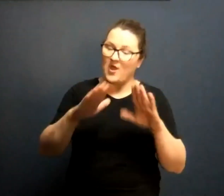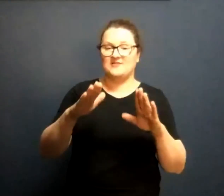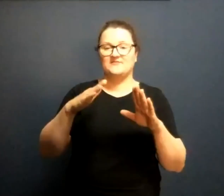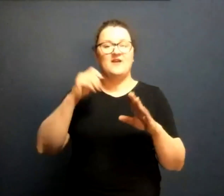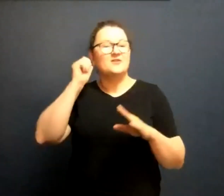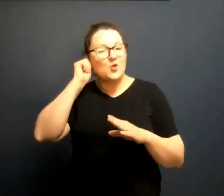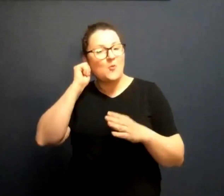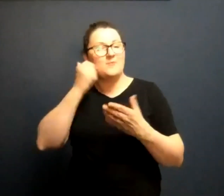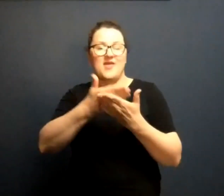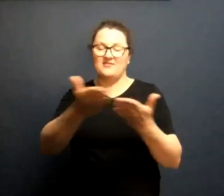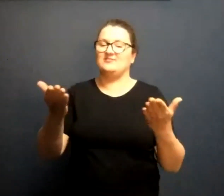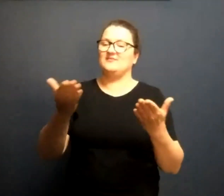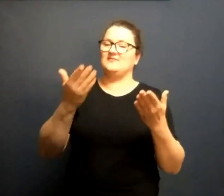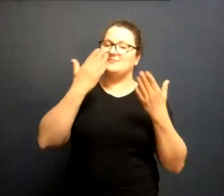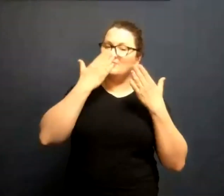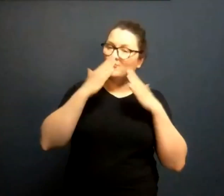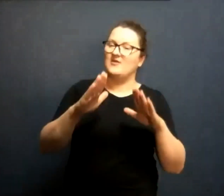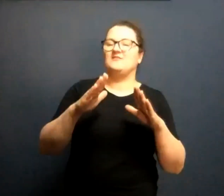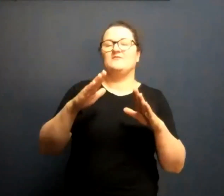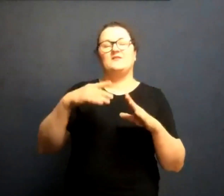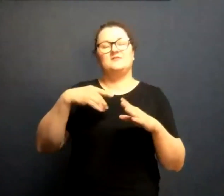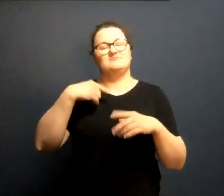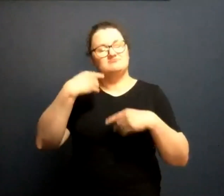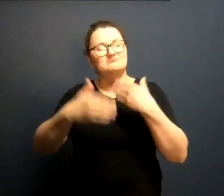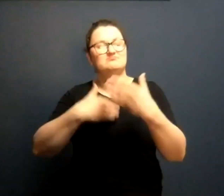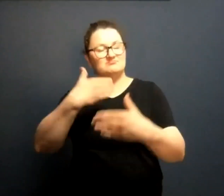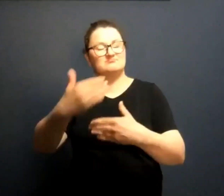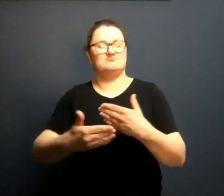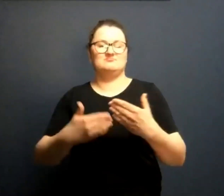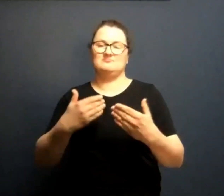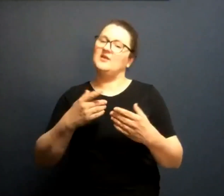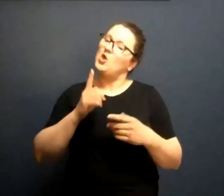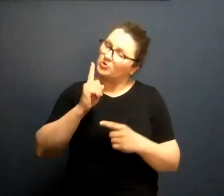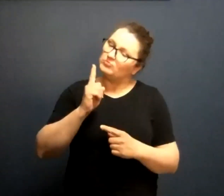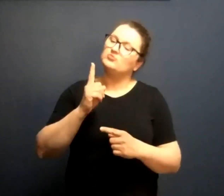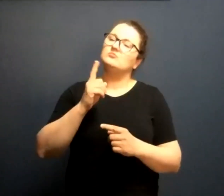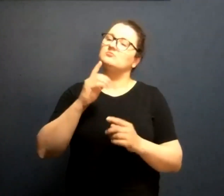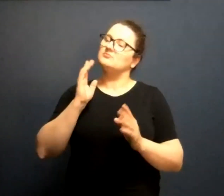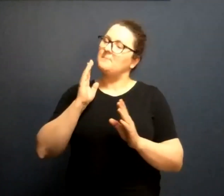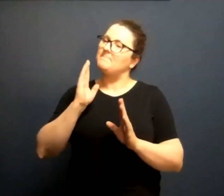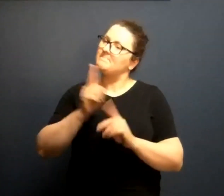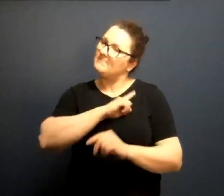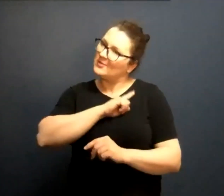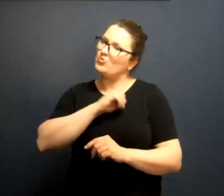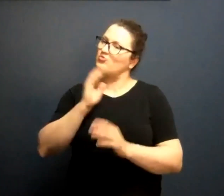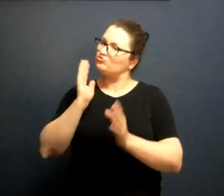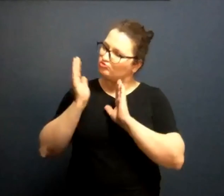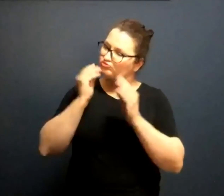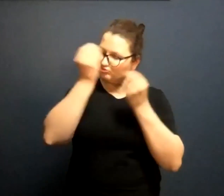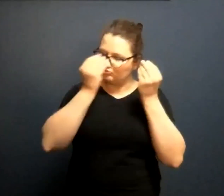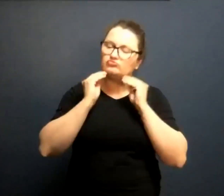wiek, przyjmowanie takiego stwierdzenia, że ty musisz dbać o swoją urodę, bo w przeciwnym razie nie zostaniesz zaakceptowana jako